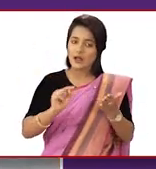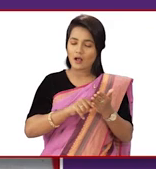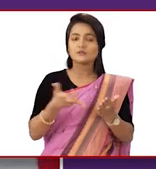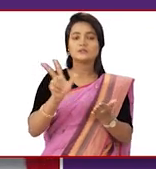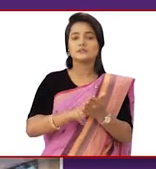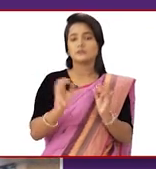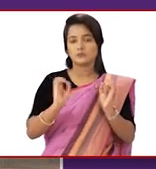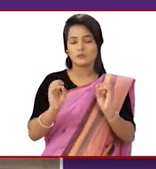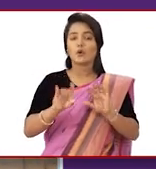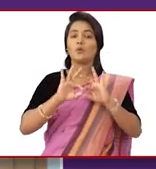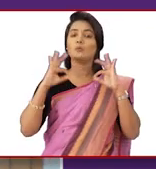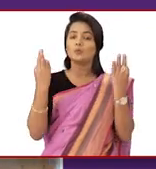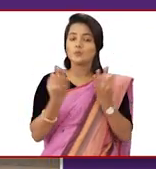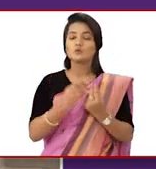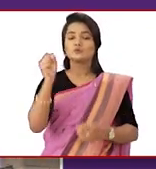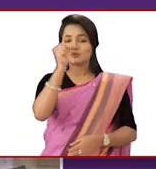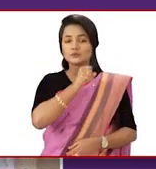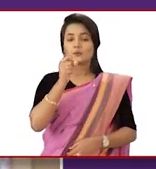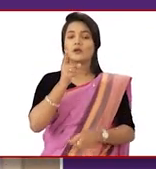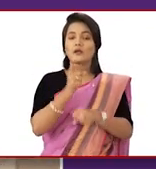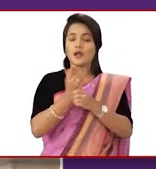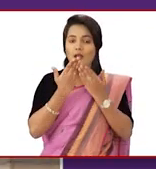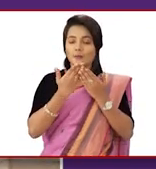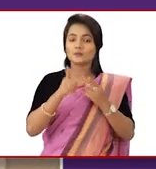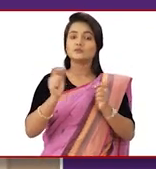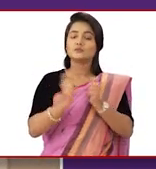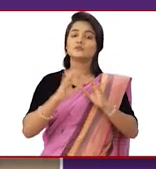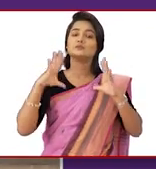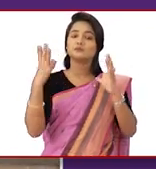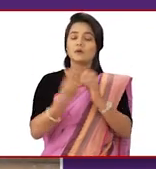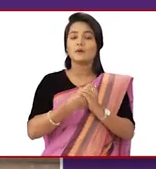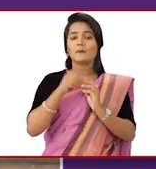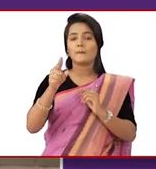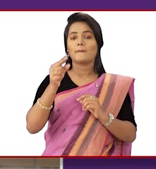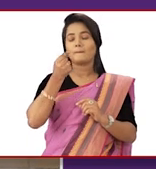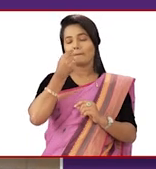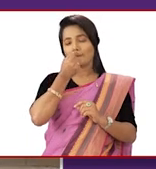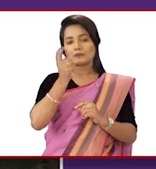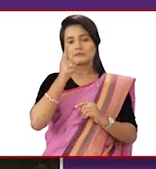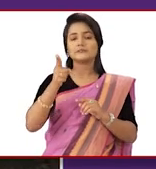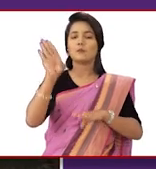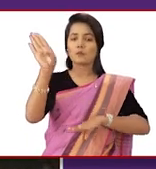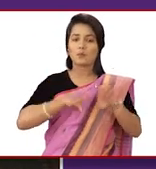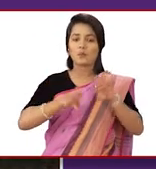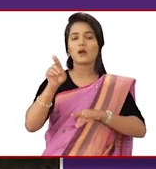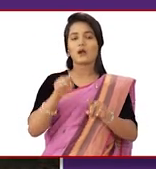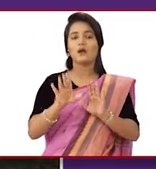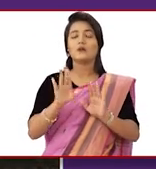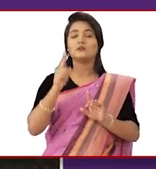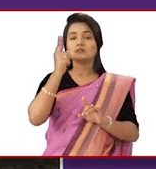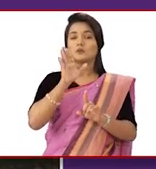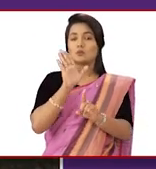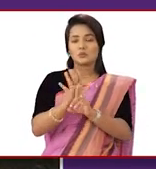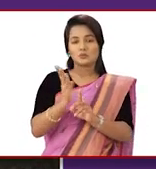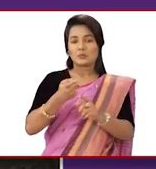ওগুলোর বাস্তবায়ন নাই পরিবার সমাজ শিক্ষা প্রতিষ্ঠান বা চাকরি সব ক্ষেত্রেই নারীরা আসলে বৈষম্যের শিকার হয় সমাজে নারীদের যে